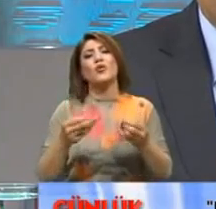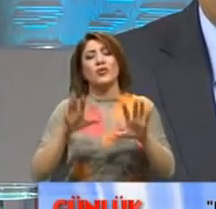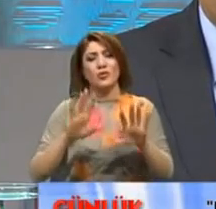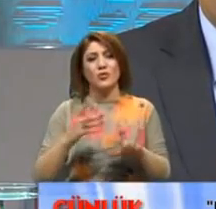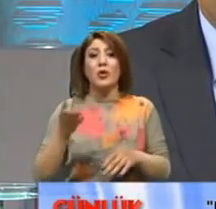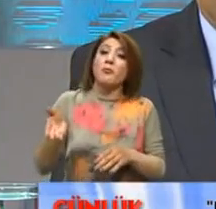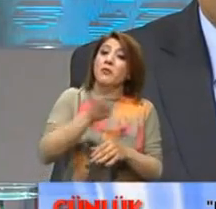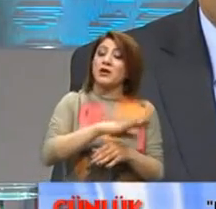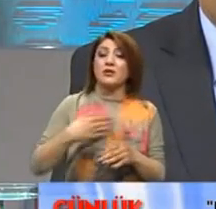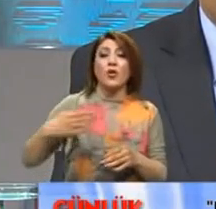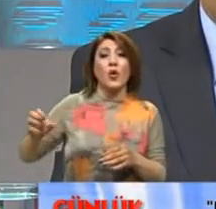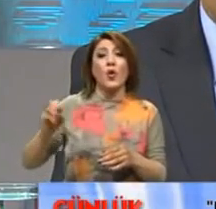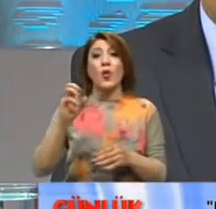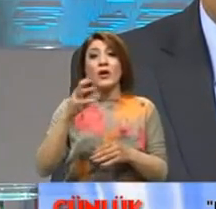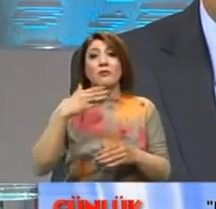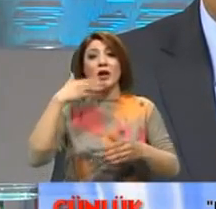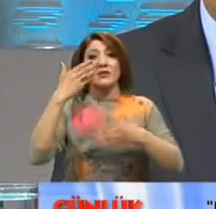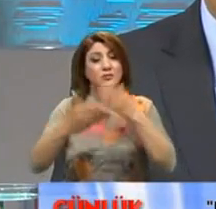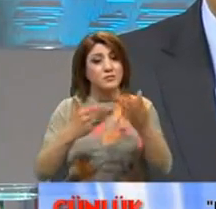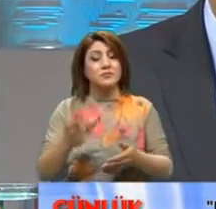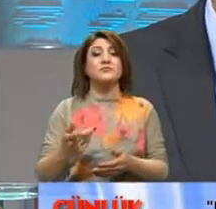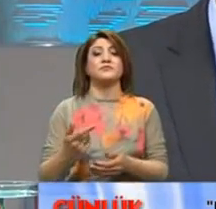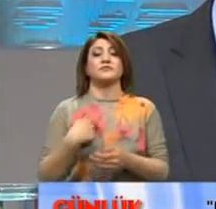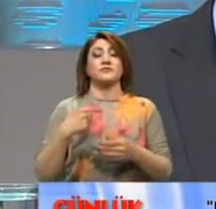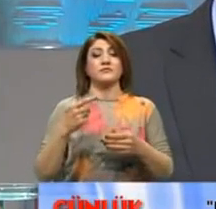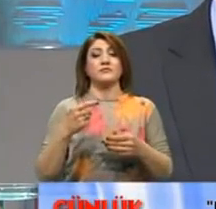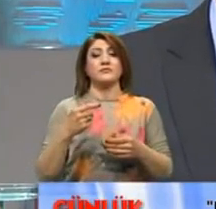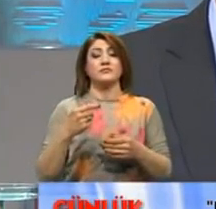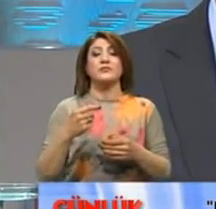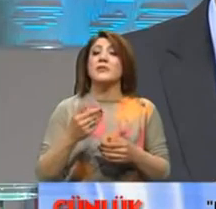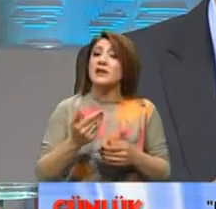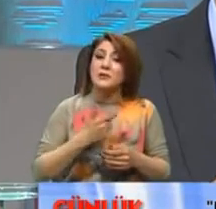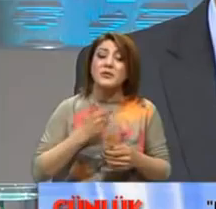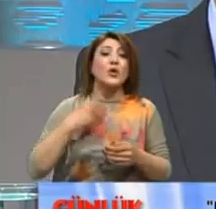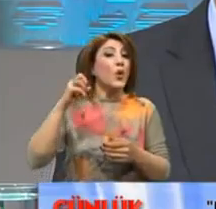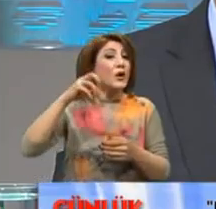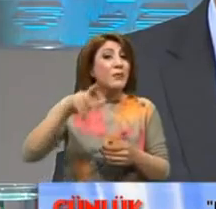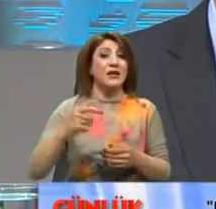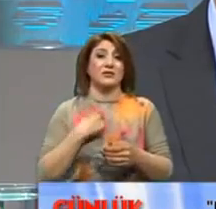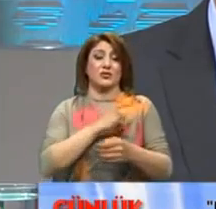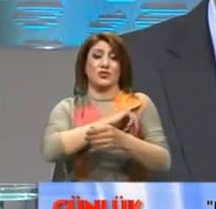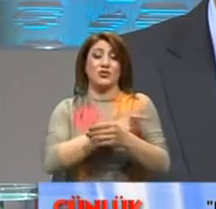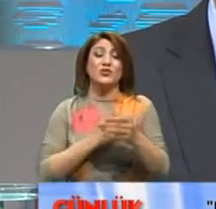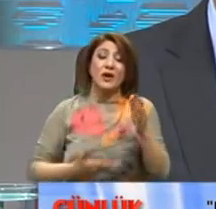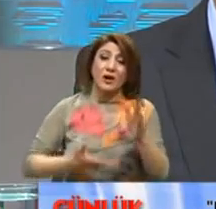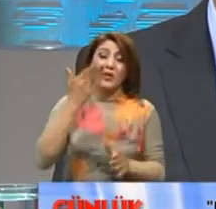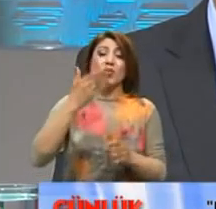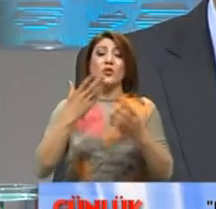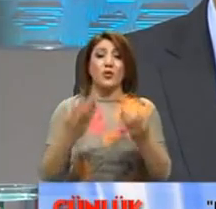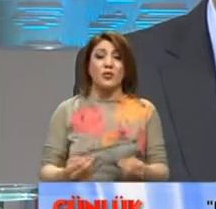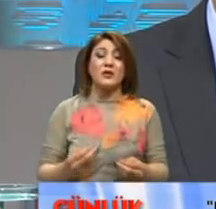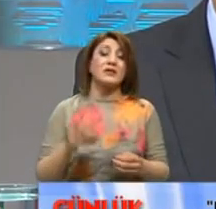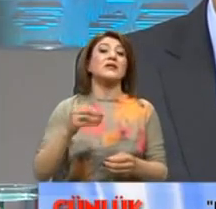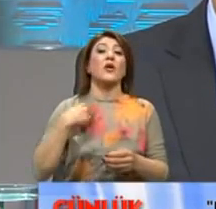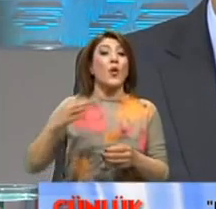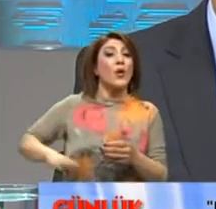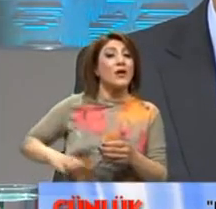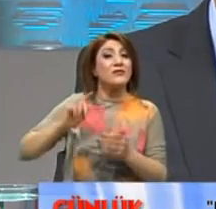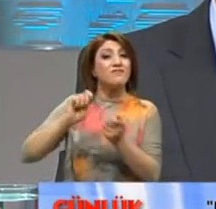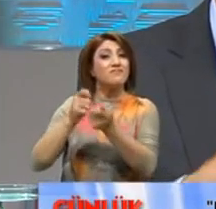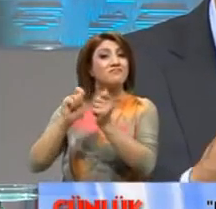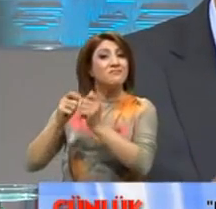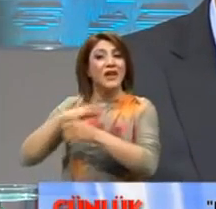başka öğretmenimiz açık yüreklilikle dedi ki ya ilk planda öğretmenlerimiz biraz direnç gösterir gibi oldu ama dedi öğrencilerdeki değişikliği